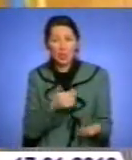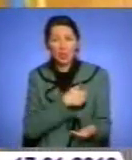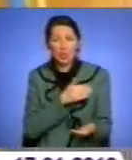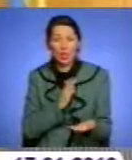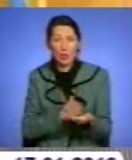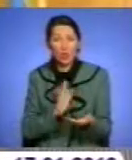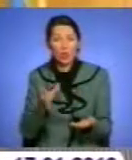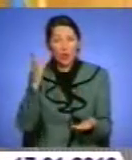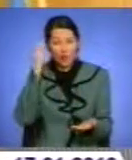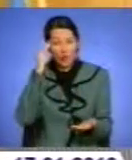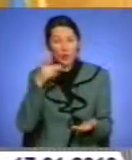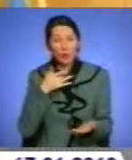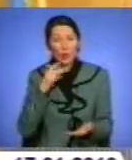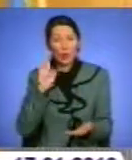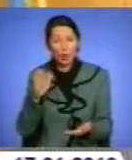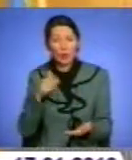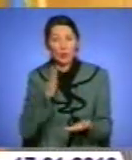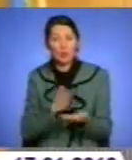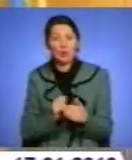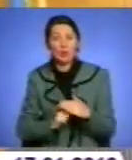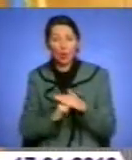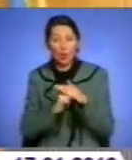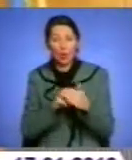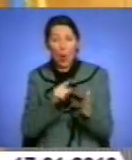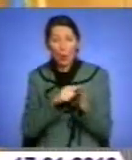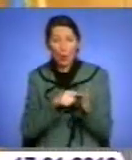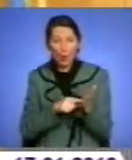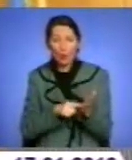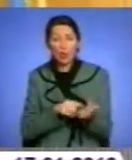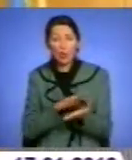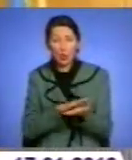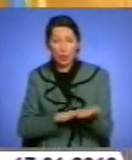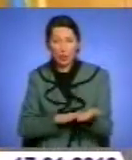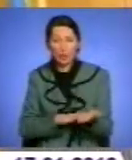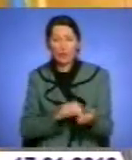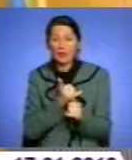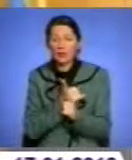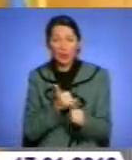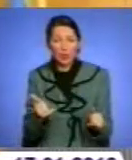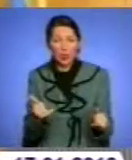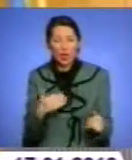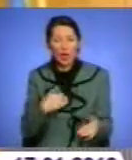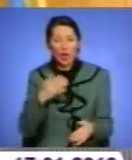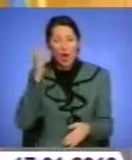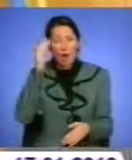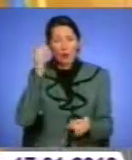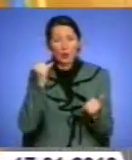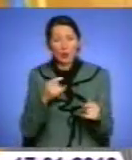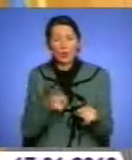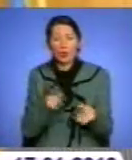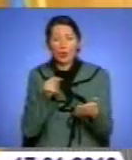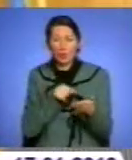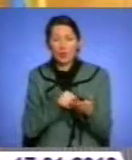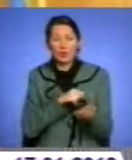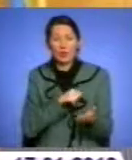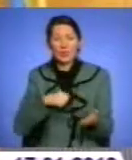там враховані, проголосовані, ставиться за основу і по пунктам йдеться. Тобто неможливо, я рахую, що ми сьогодні дійшли до цієї точки, що вже навіть